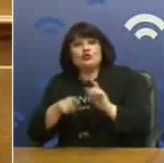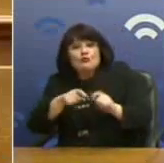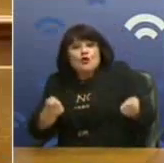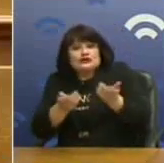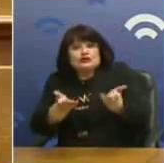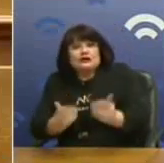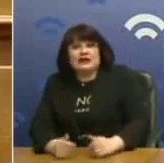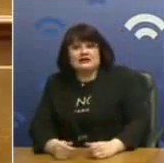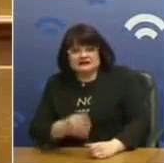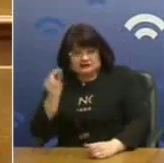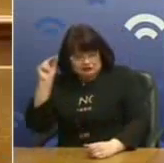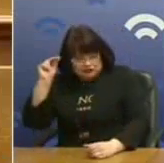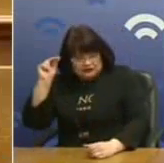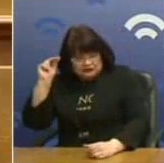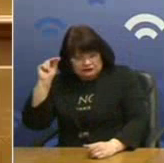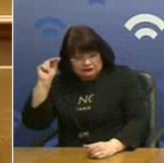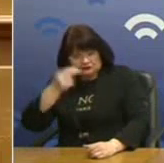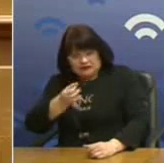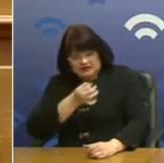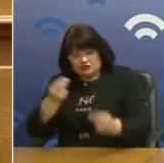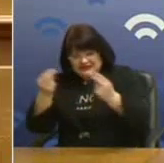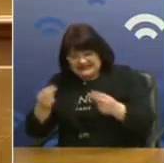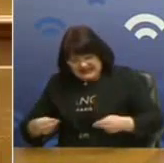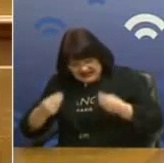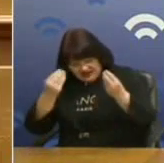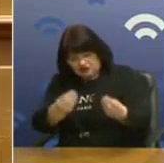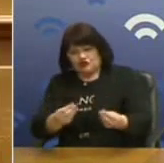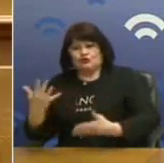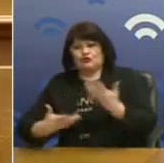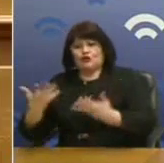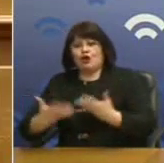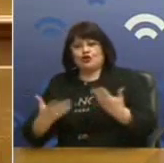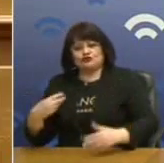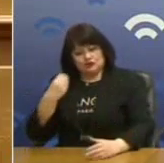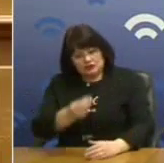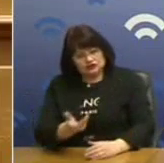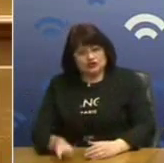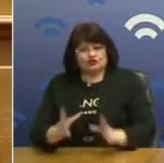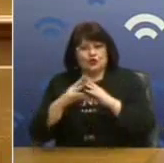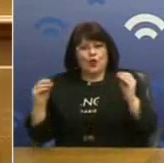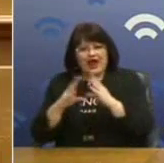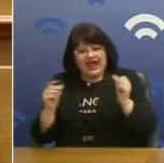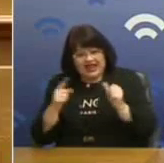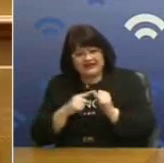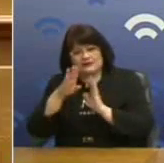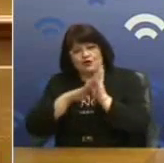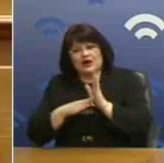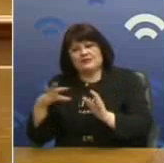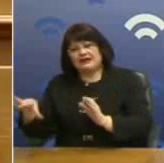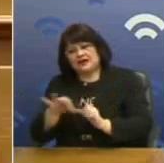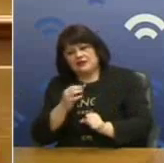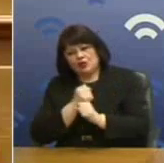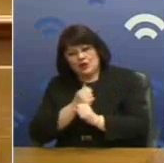Δεσμευτείτε. Έχω εδώ τα στοιχεία του προϋπολογισμού. Ο ΑΕΔ. Προγράμματα απασχόλησης.